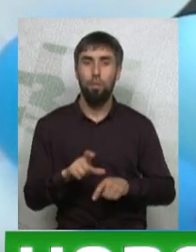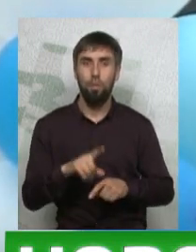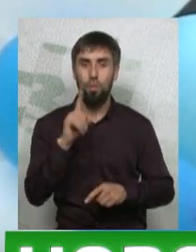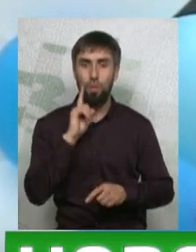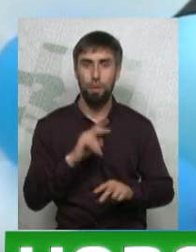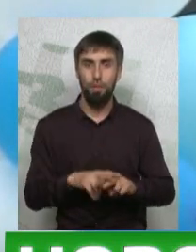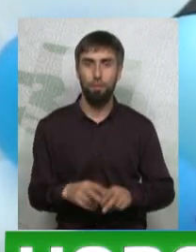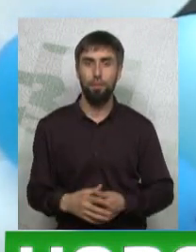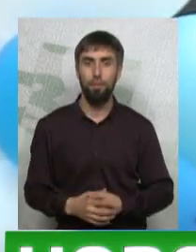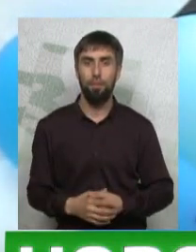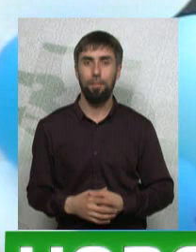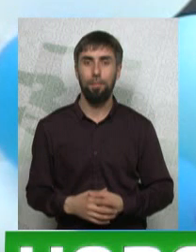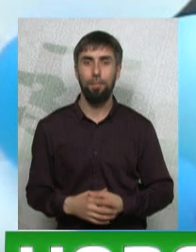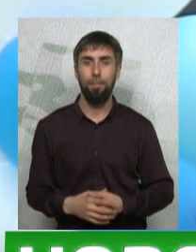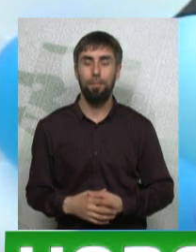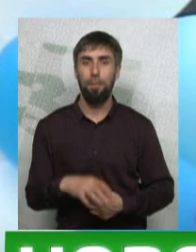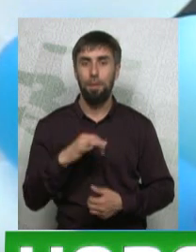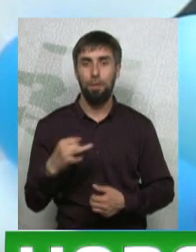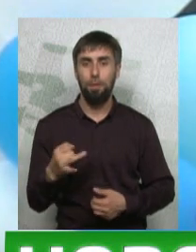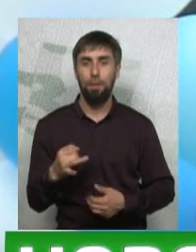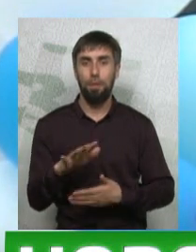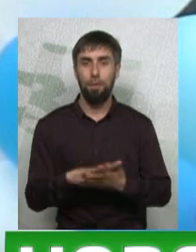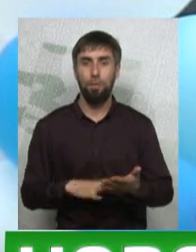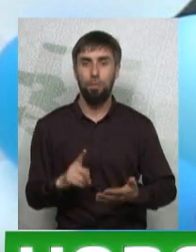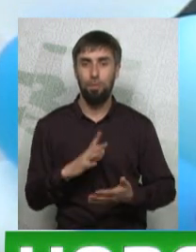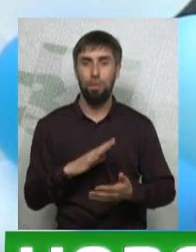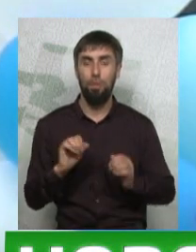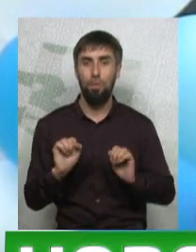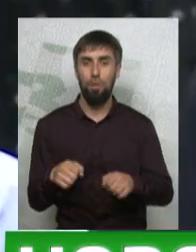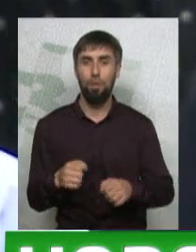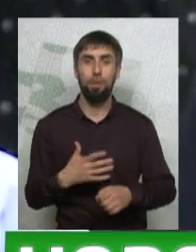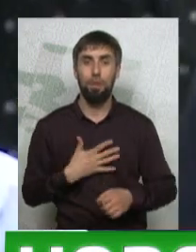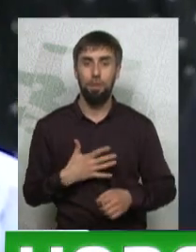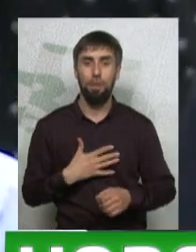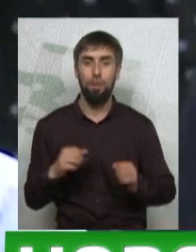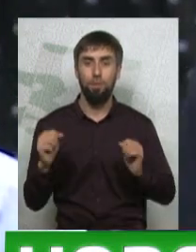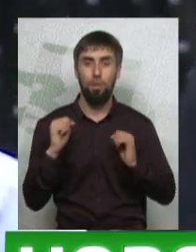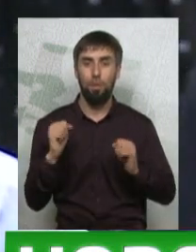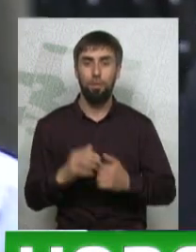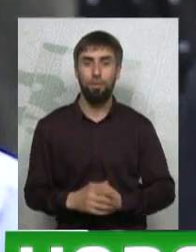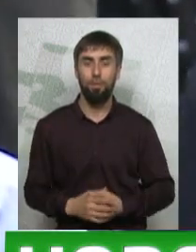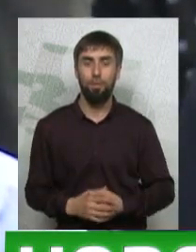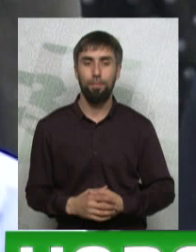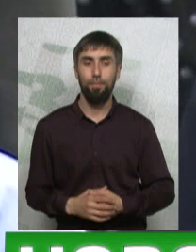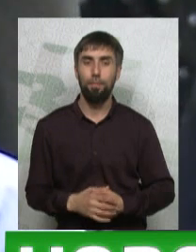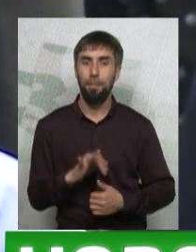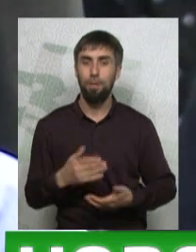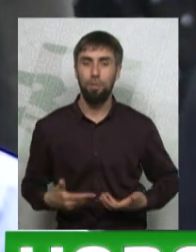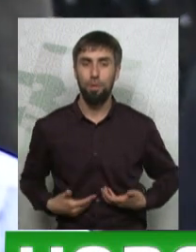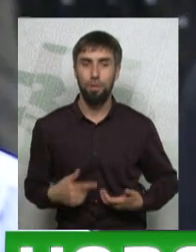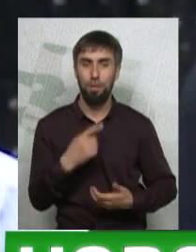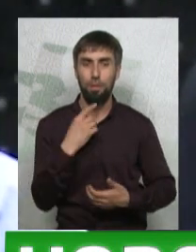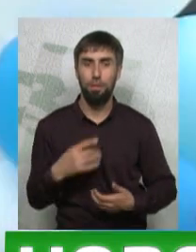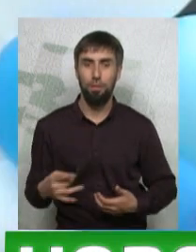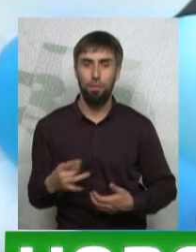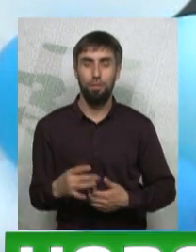удобное место. И в дальнейшем, чтобы могли наши спортсмены и жители